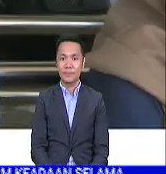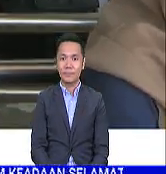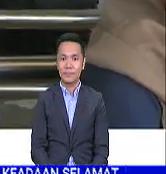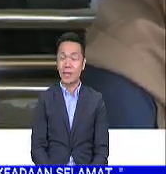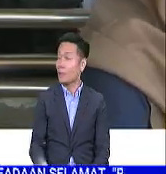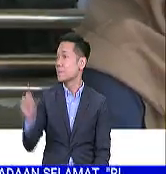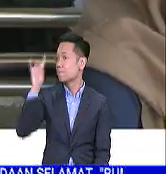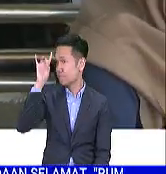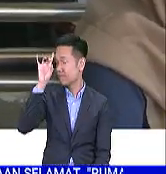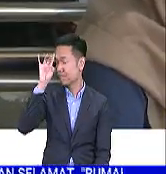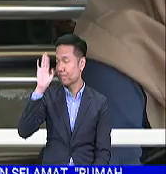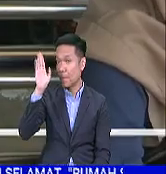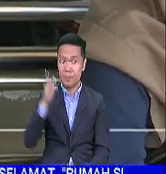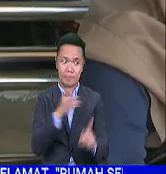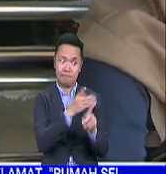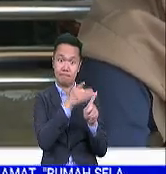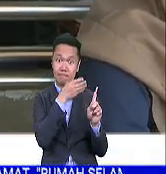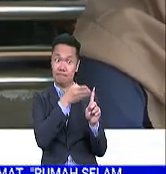InsyaAllah kita jaga SOP lah.